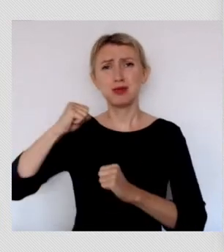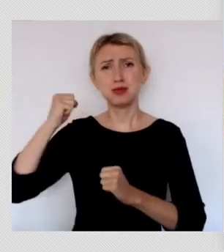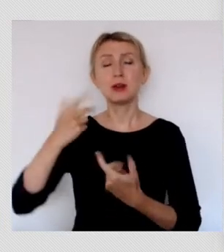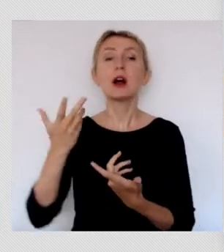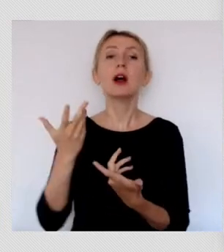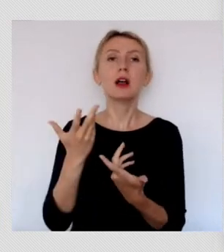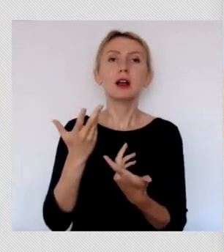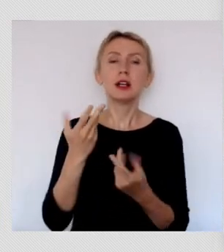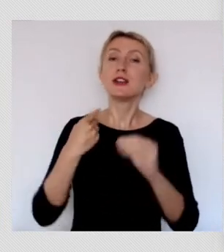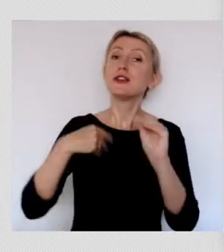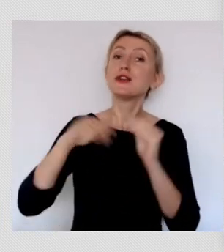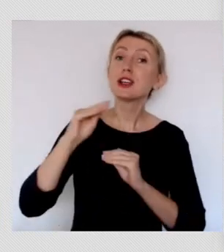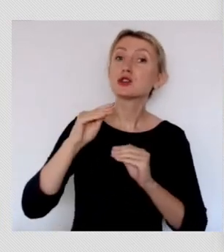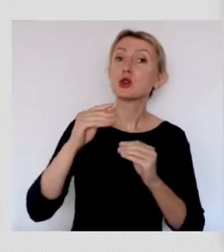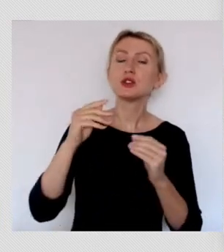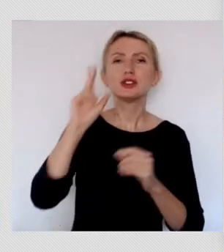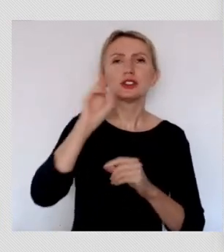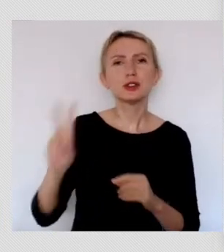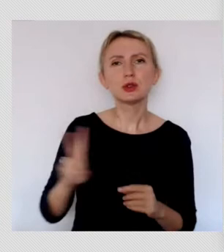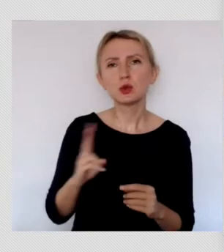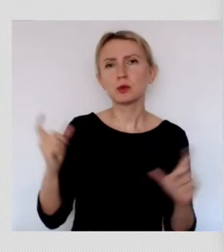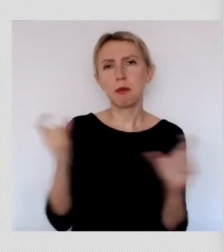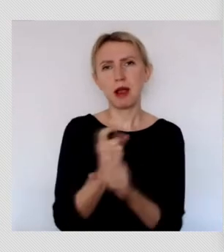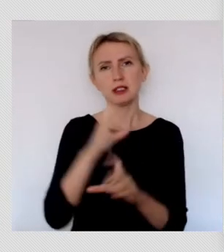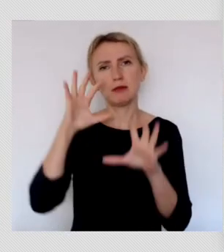Zawłaszczenie większości instytucji publicznych